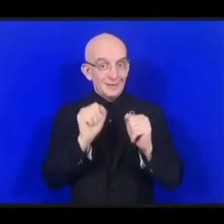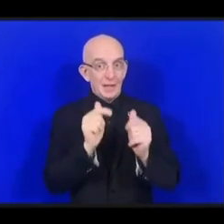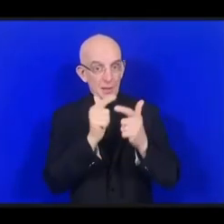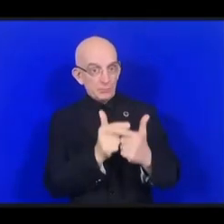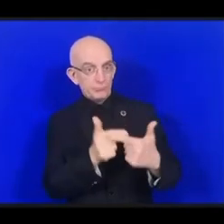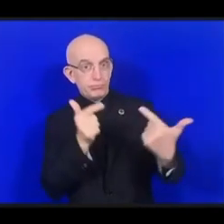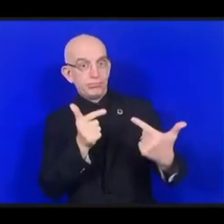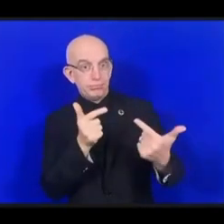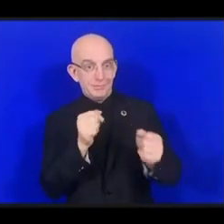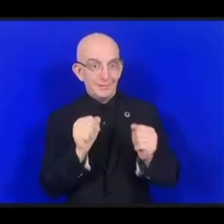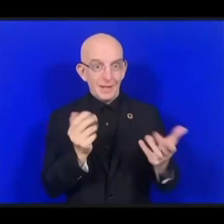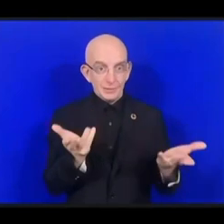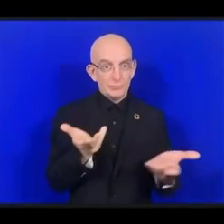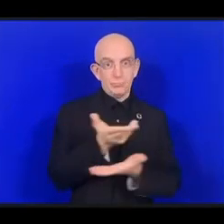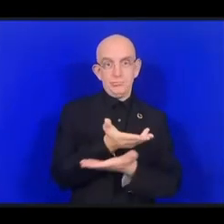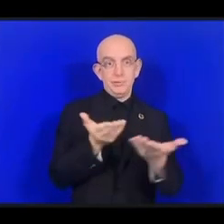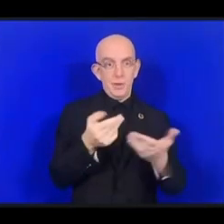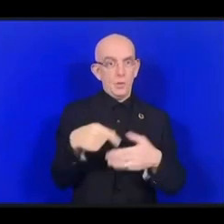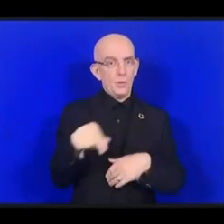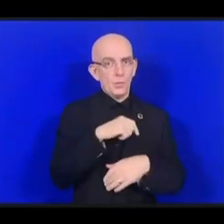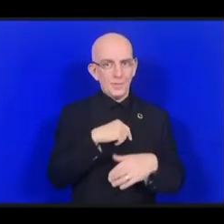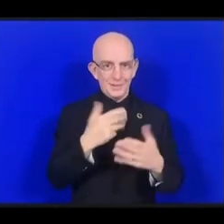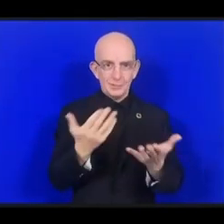から規制当局とも